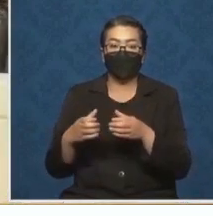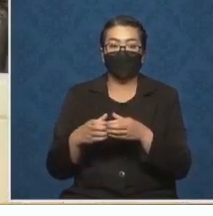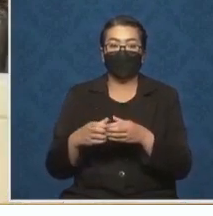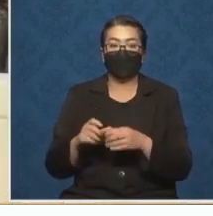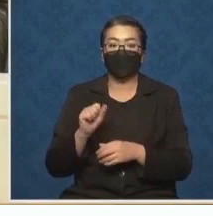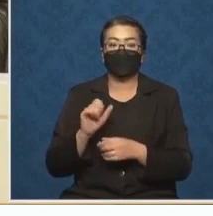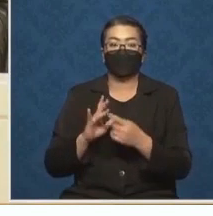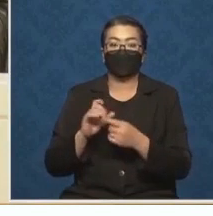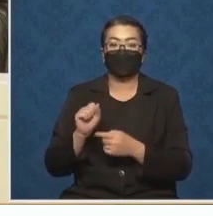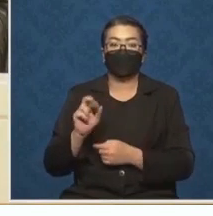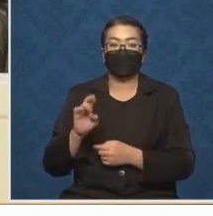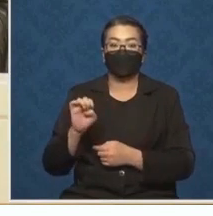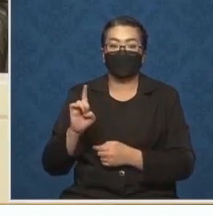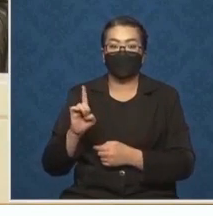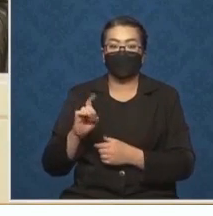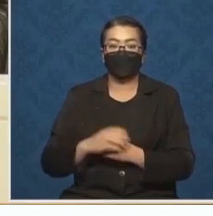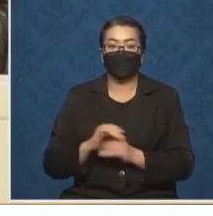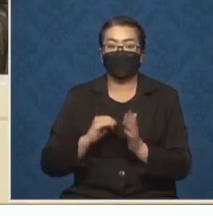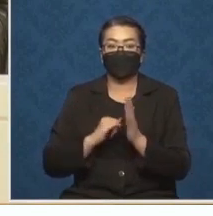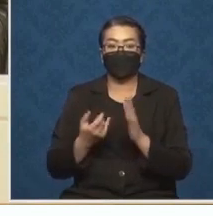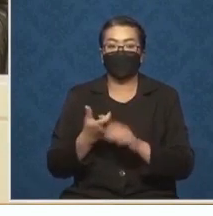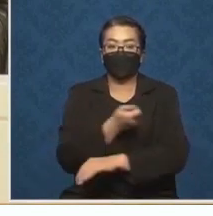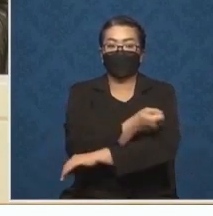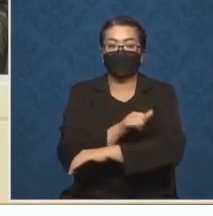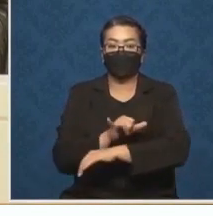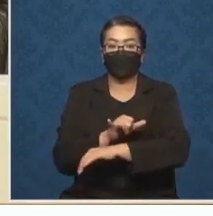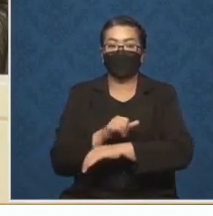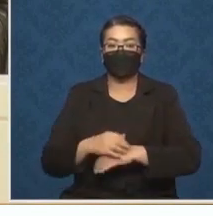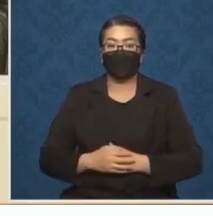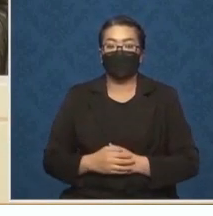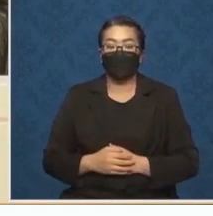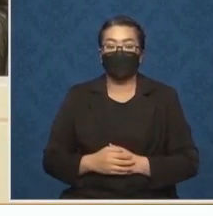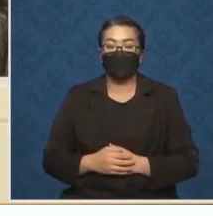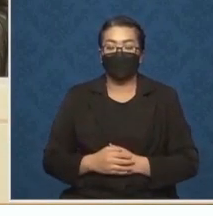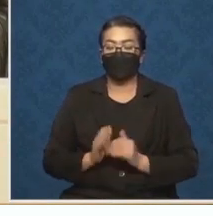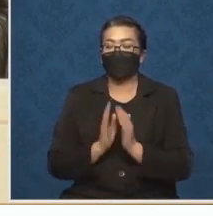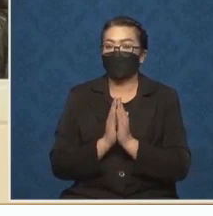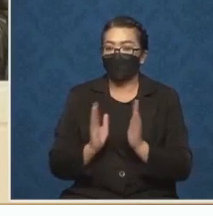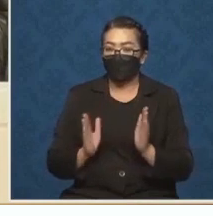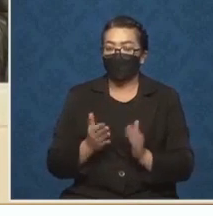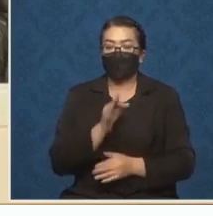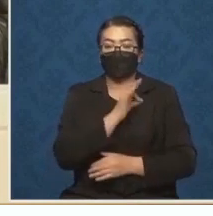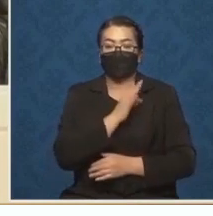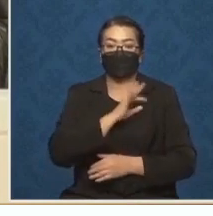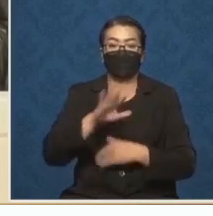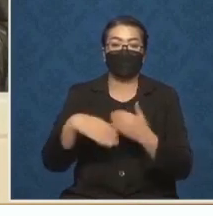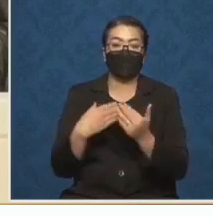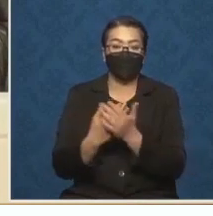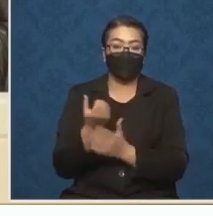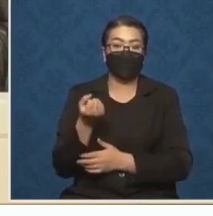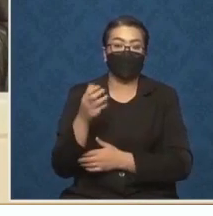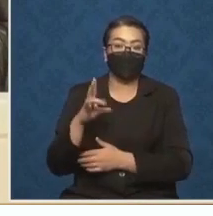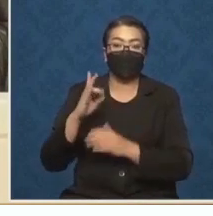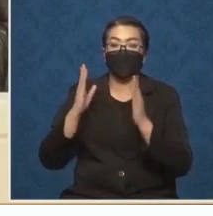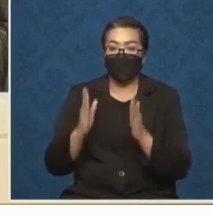เสรีรวมไทยจังหวัดพระนครศรีอยุธยาต้องก่อนอื่นต้องขอขอบคุณท่านสมาชิกผู้ทรงเกียรติทุกท่